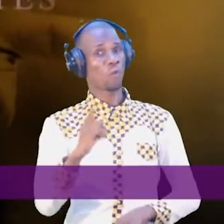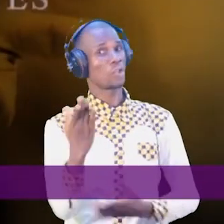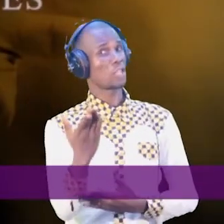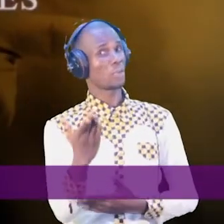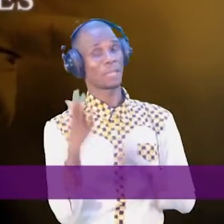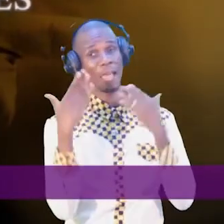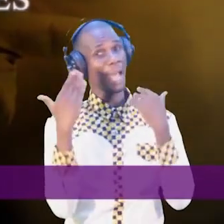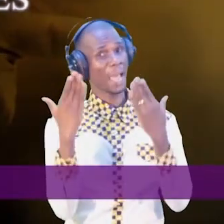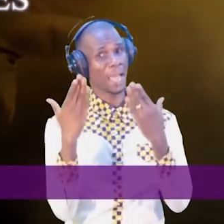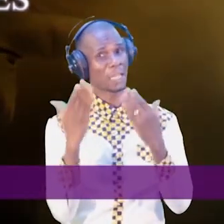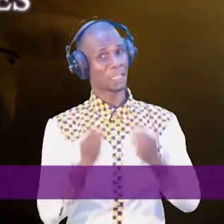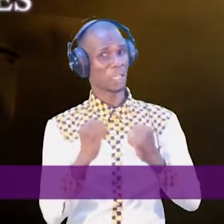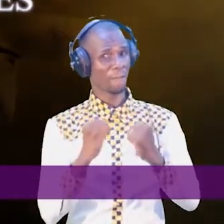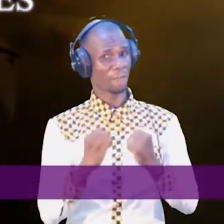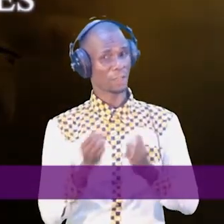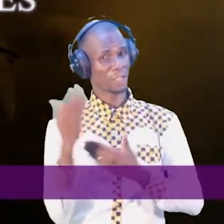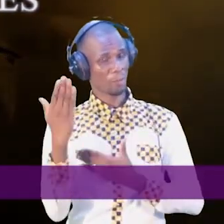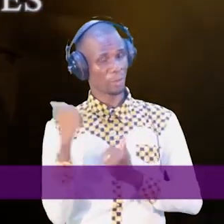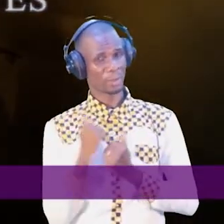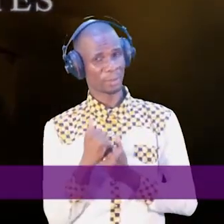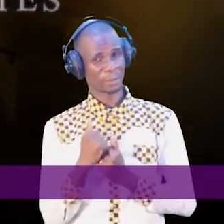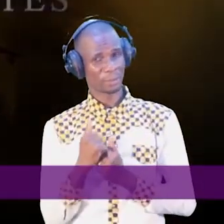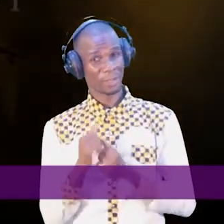Kristo atelemi pene na yo.